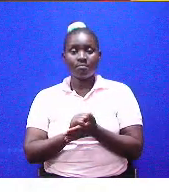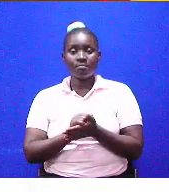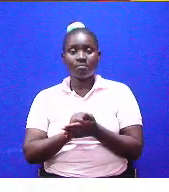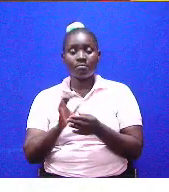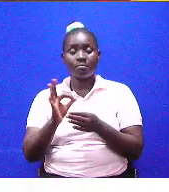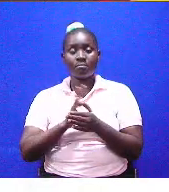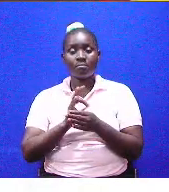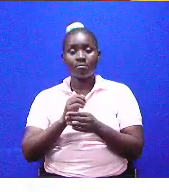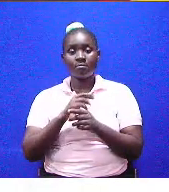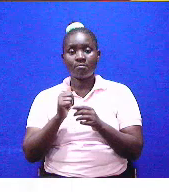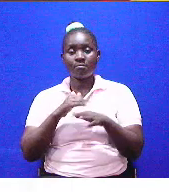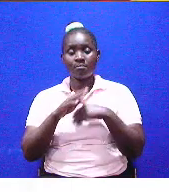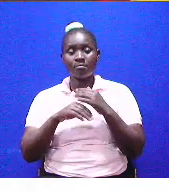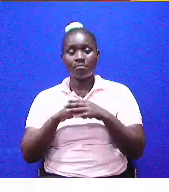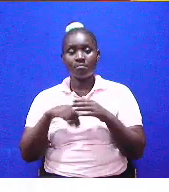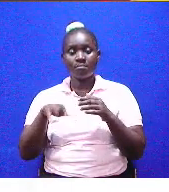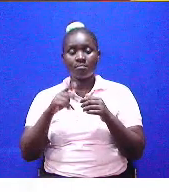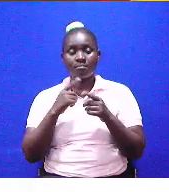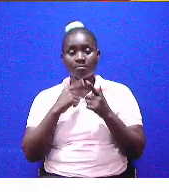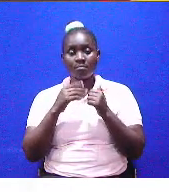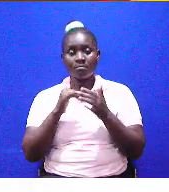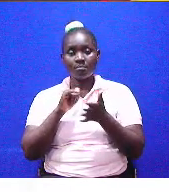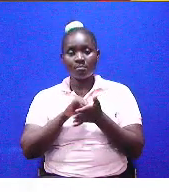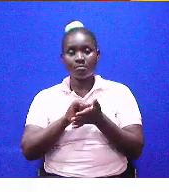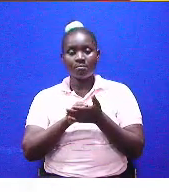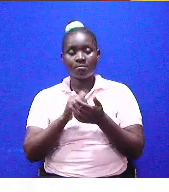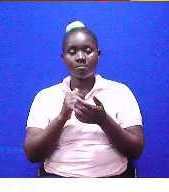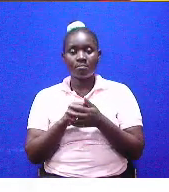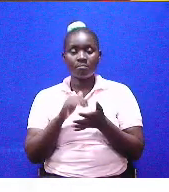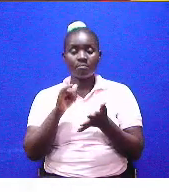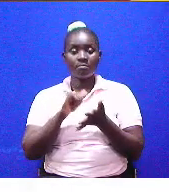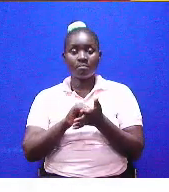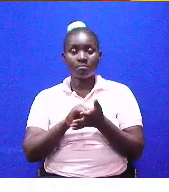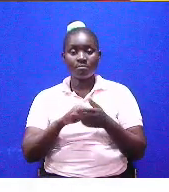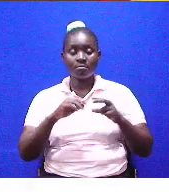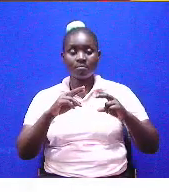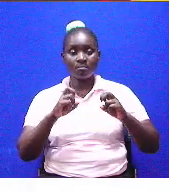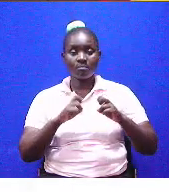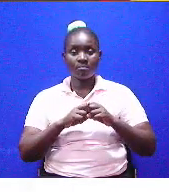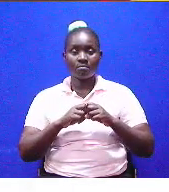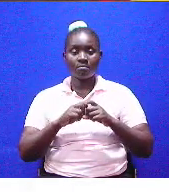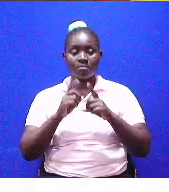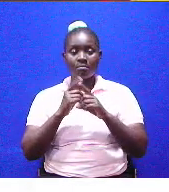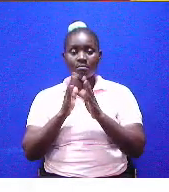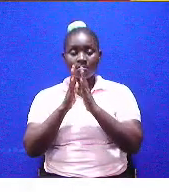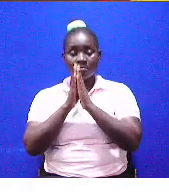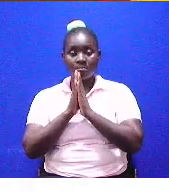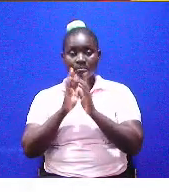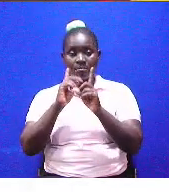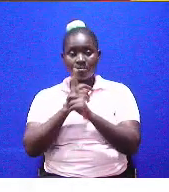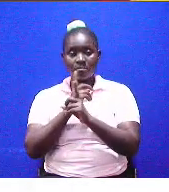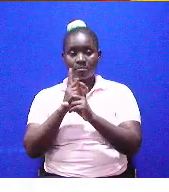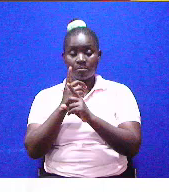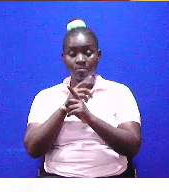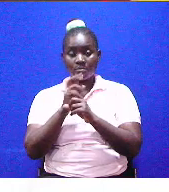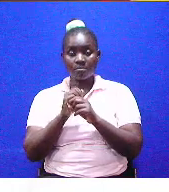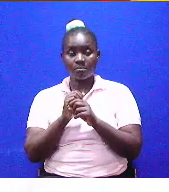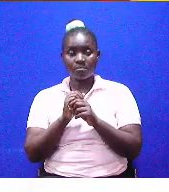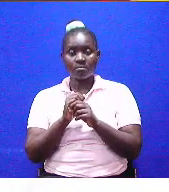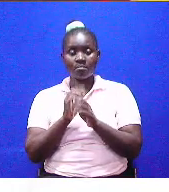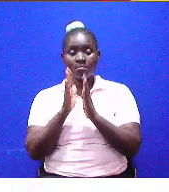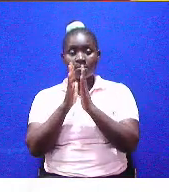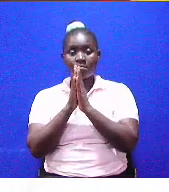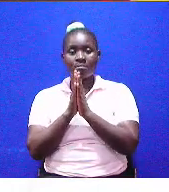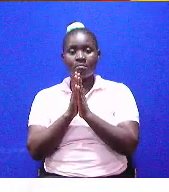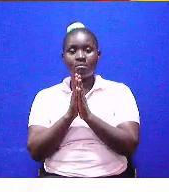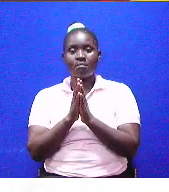kuja chinsem uchonsin ni kuchinga kutira seki umbe kibate vile unambali getu kunyara kusavere chinsem anemono litukulia ni kwanyara kusavere ensemeri yere